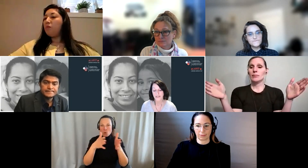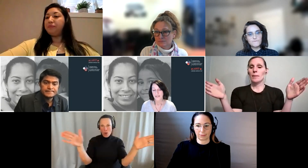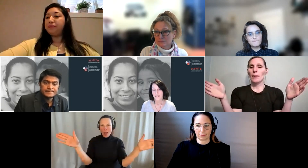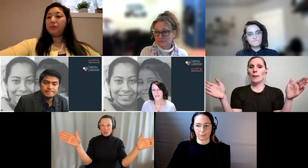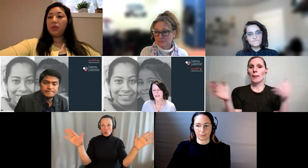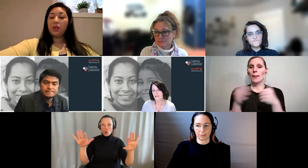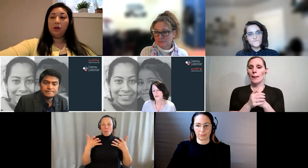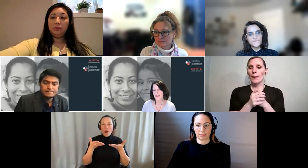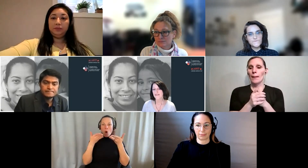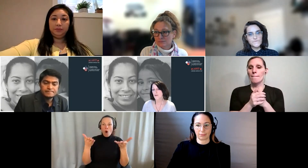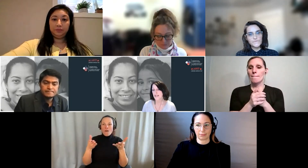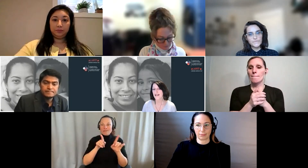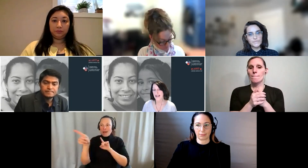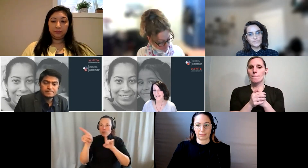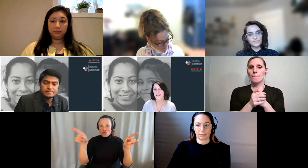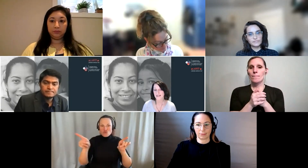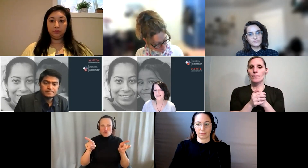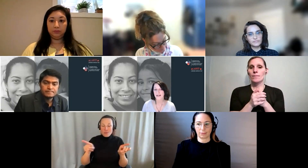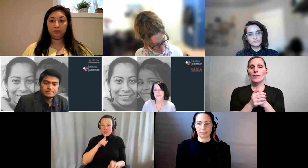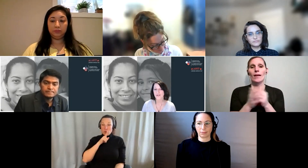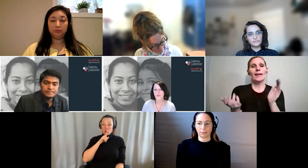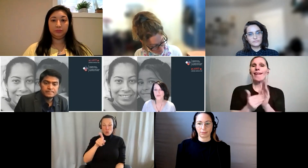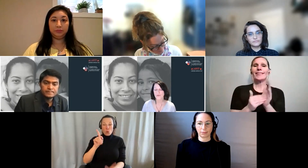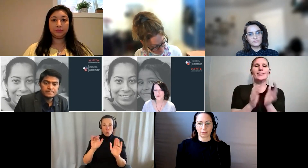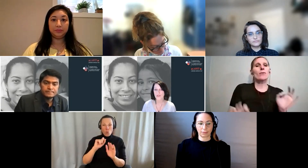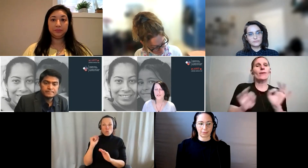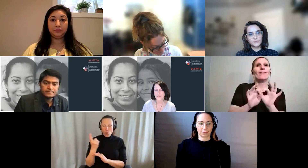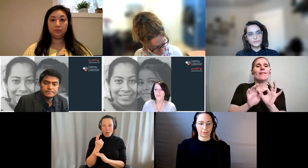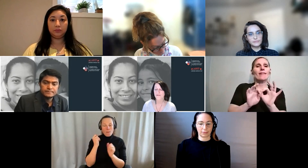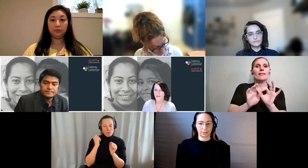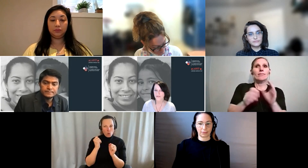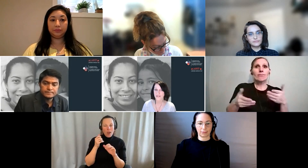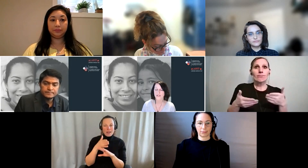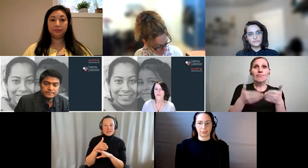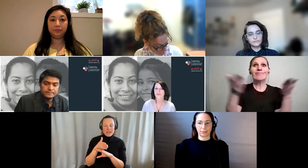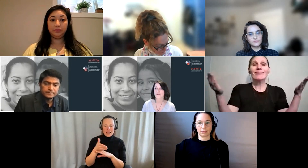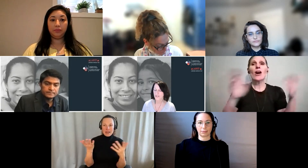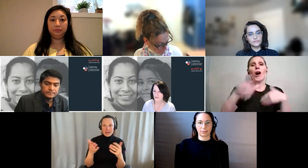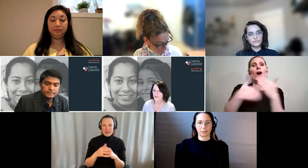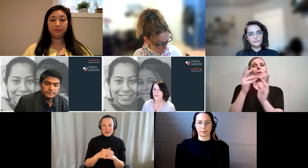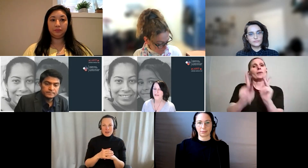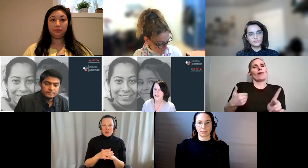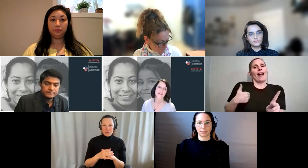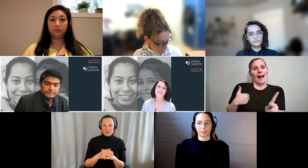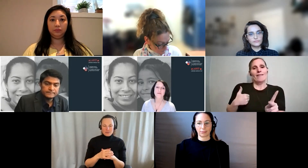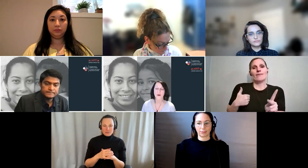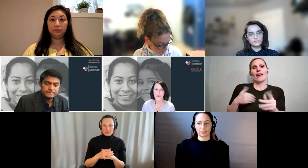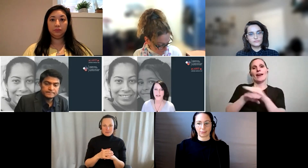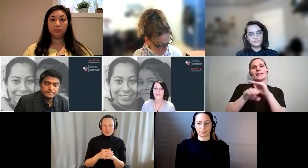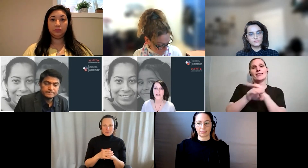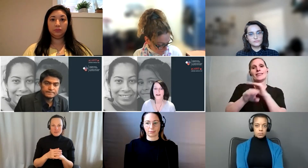que tout le monde y a accès aux services d'interprétation pour ces